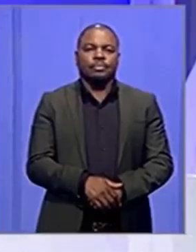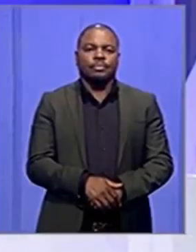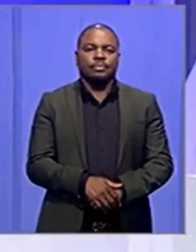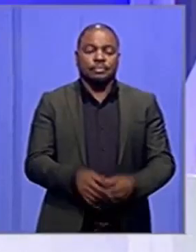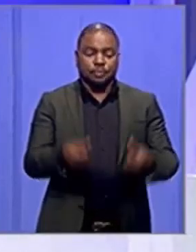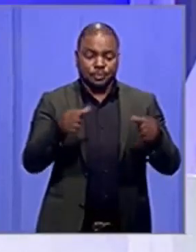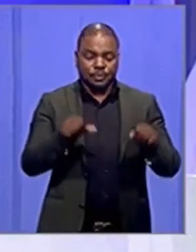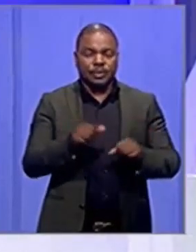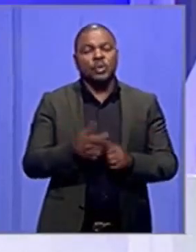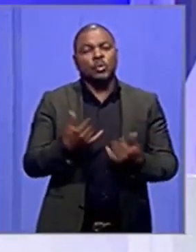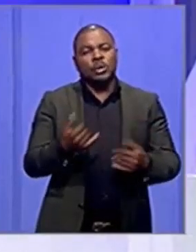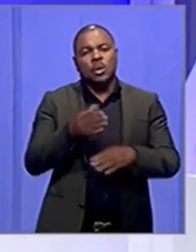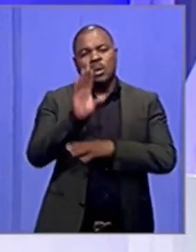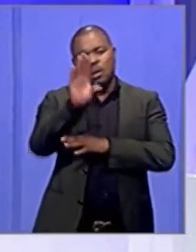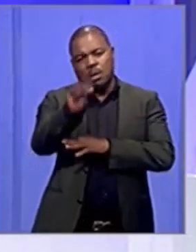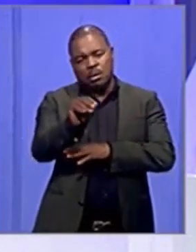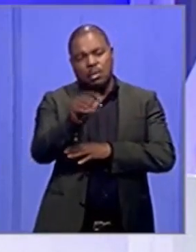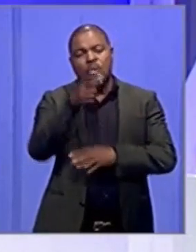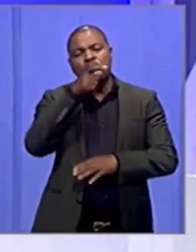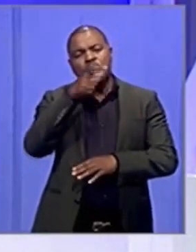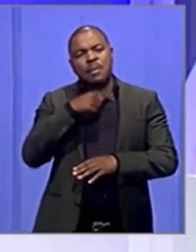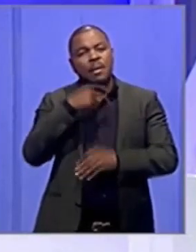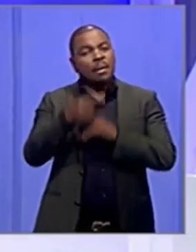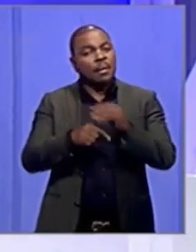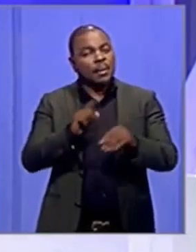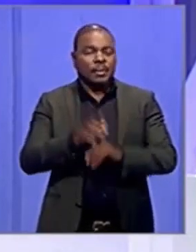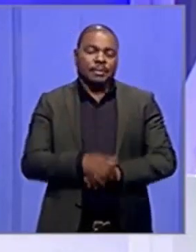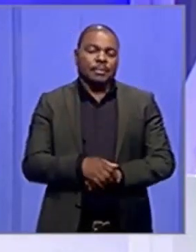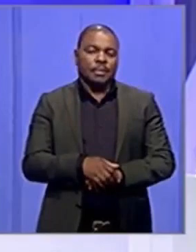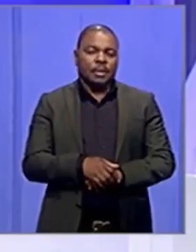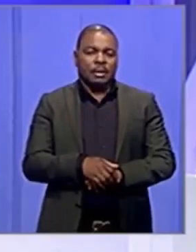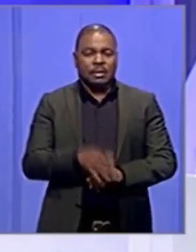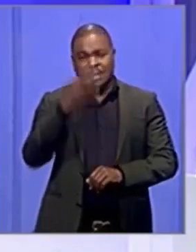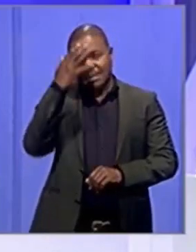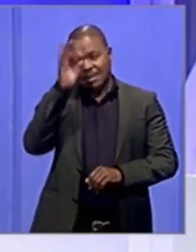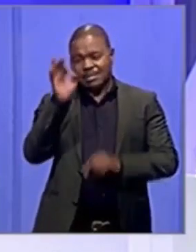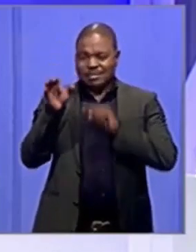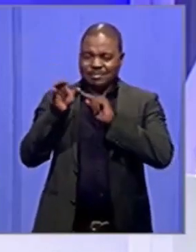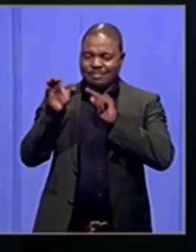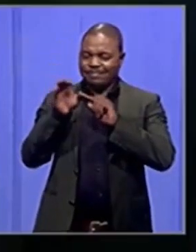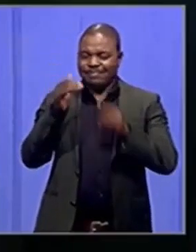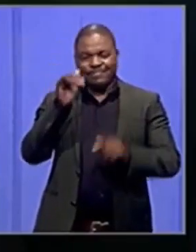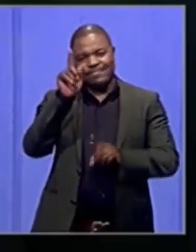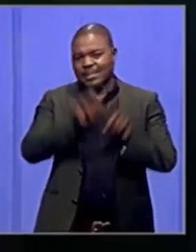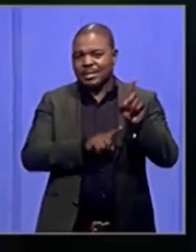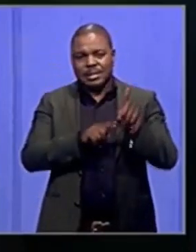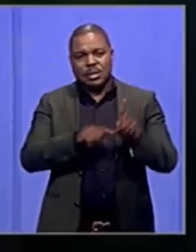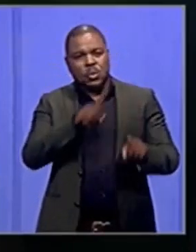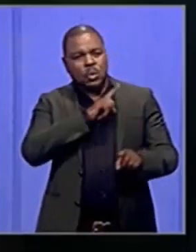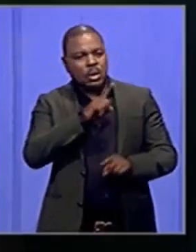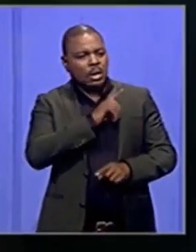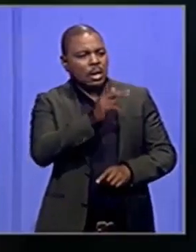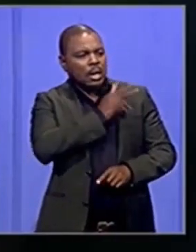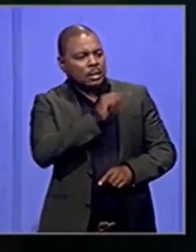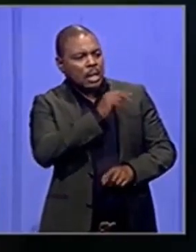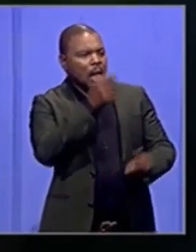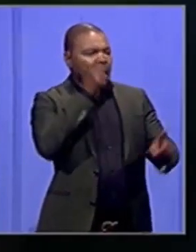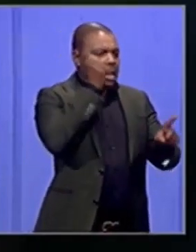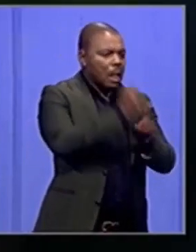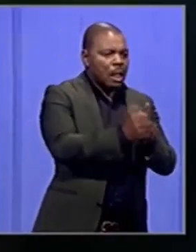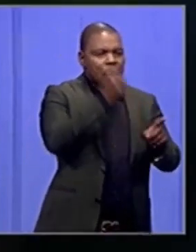Go sa le gale re lopile tshwaelo ya gago mo ntlheng ya gore go bonala ekete puso e retelelwa ke go fenya ntwa kgatlhanong le dipolao tsa kwa